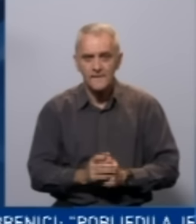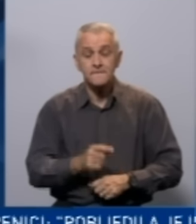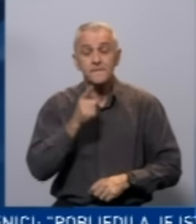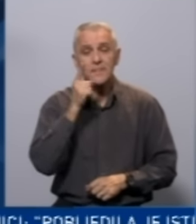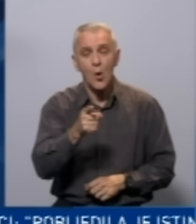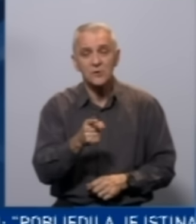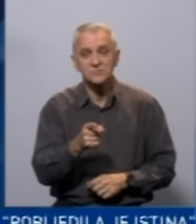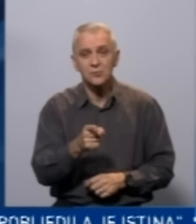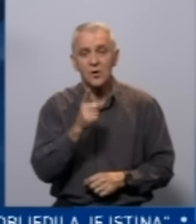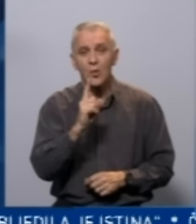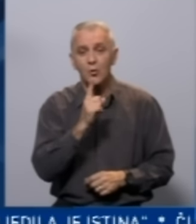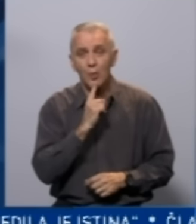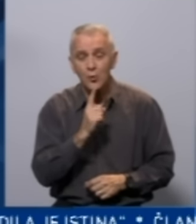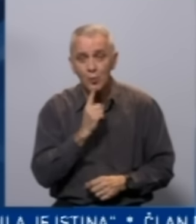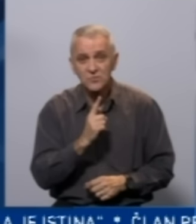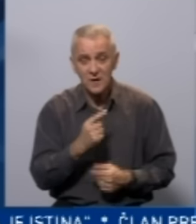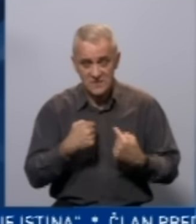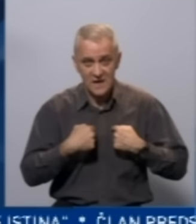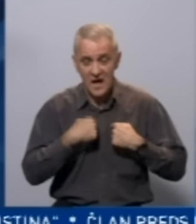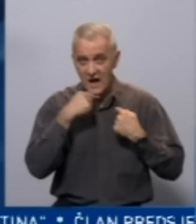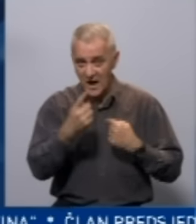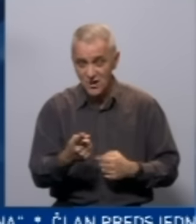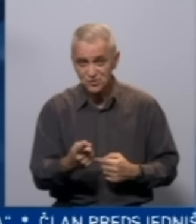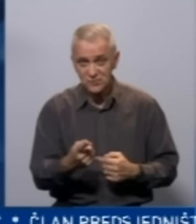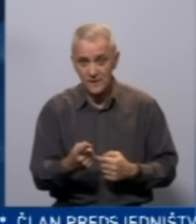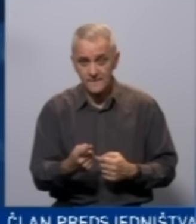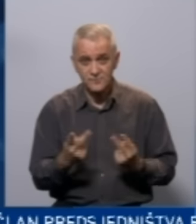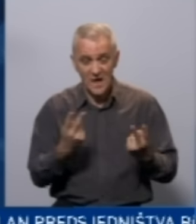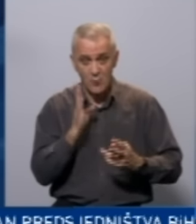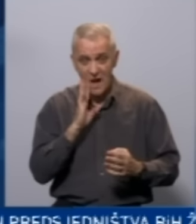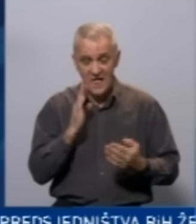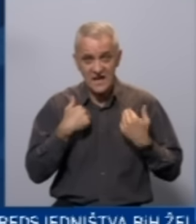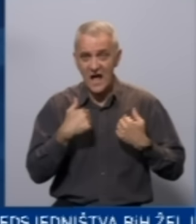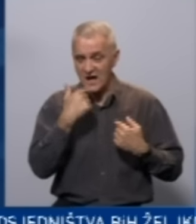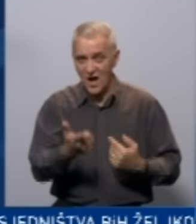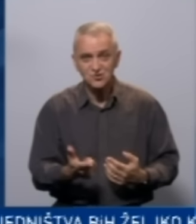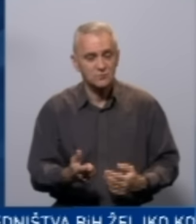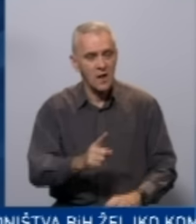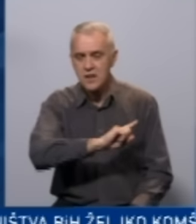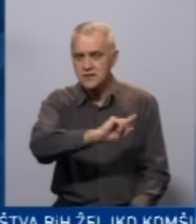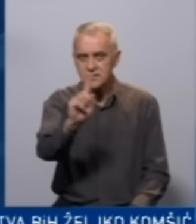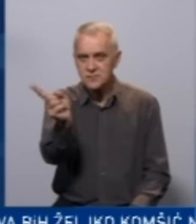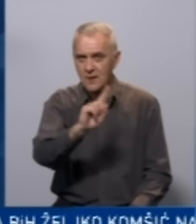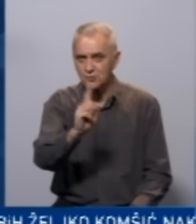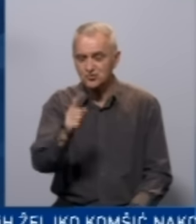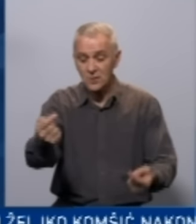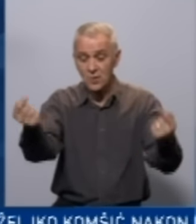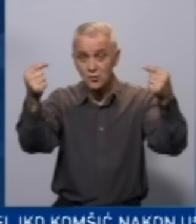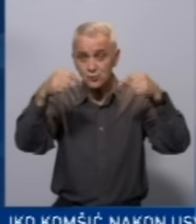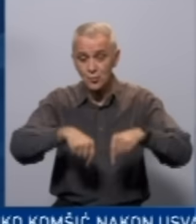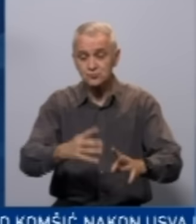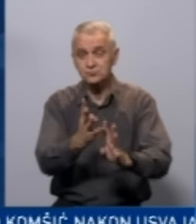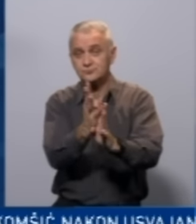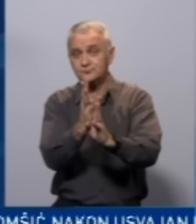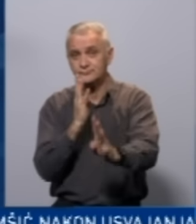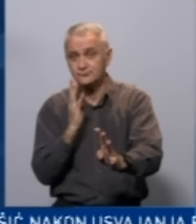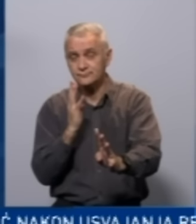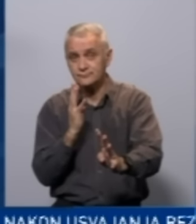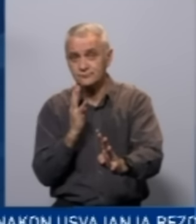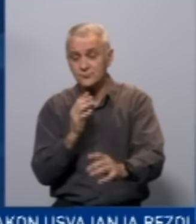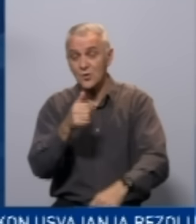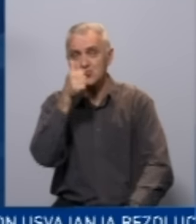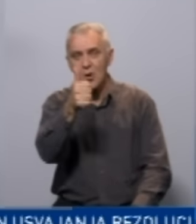ti koji su, da ja sad kažem, prozovim kao majka, neće moći stati u red